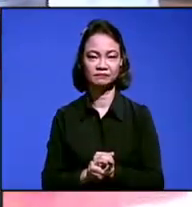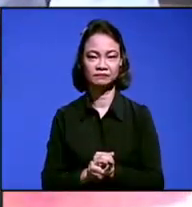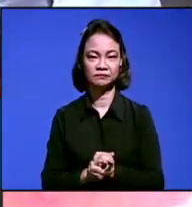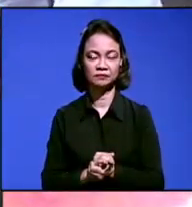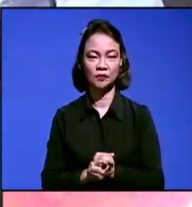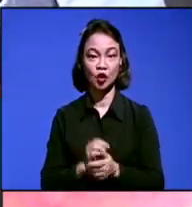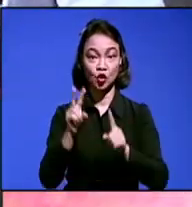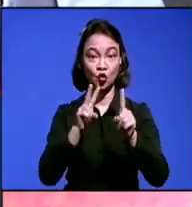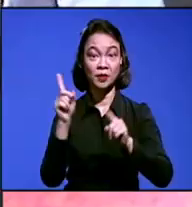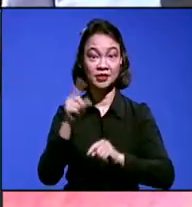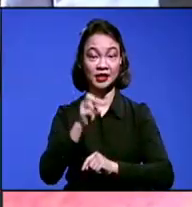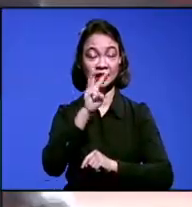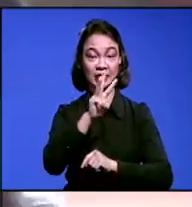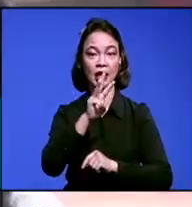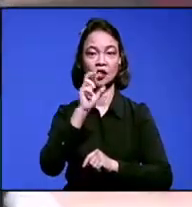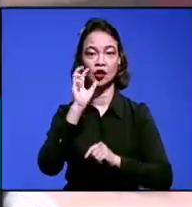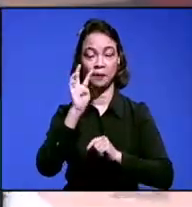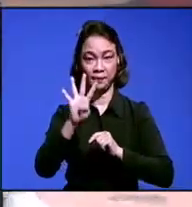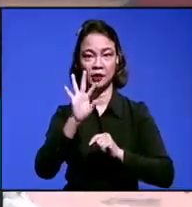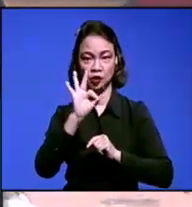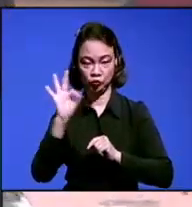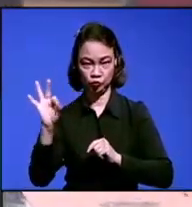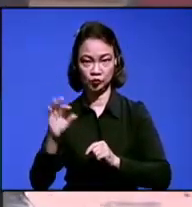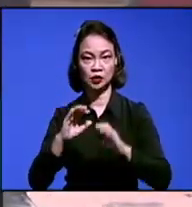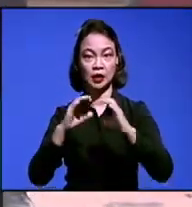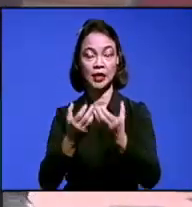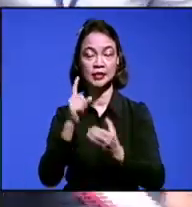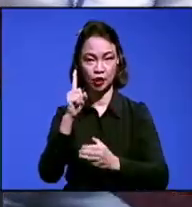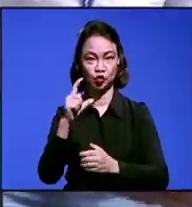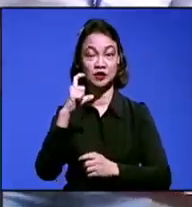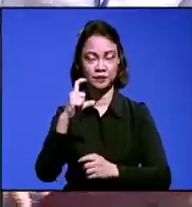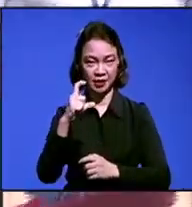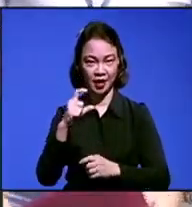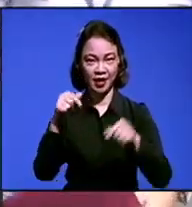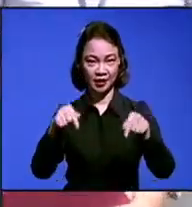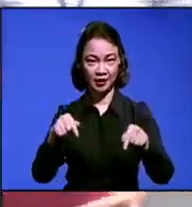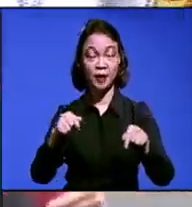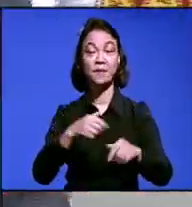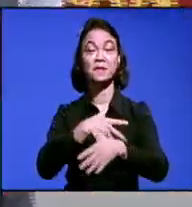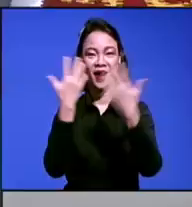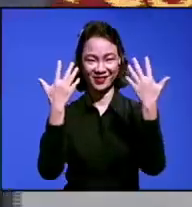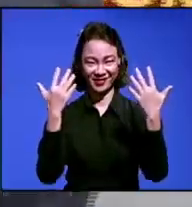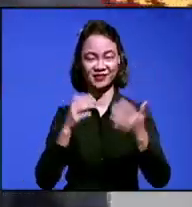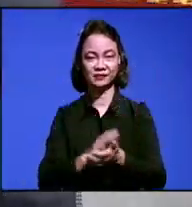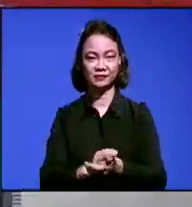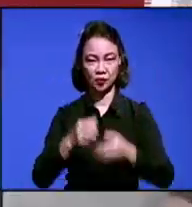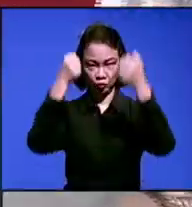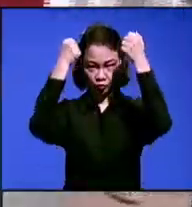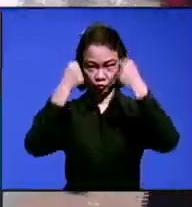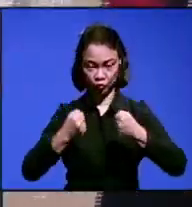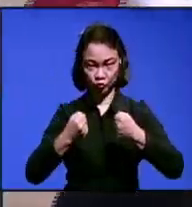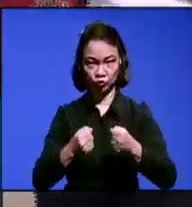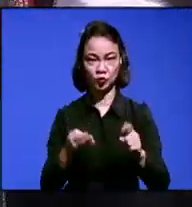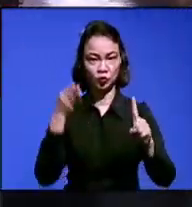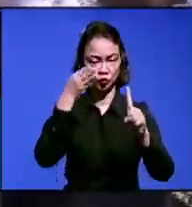Sebanyak 12 dari 343 tahanan rutan kelas 1 Cipinang, Jakarta hari ini dibebaskan. Tahanan dibebaskan mengacu